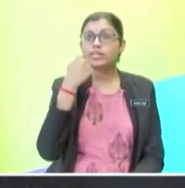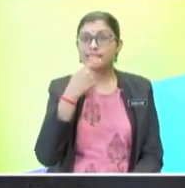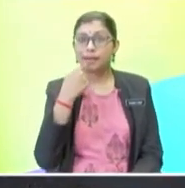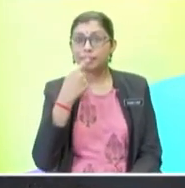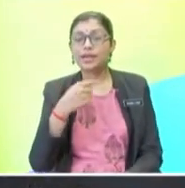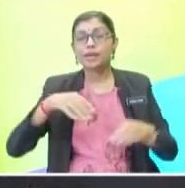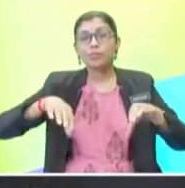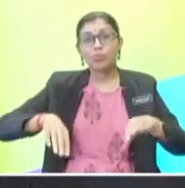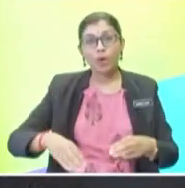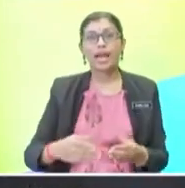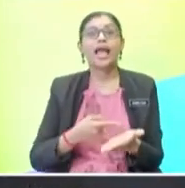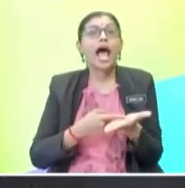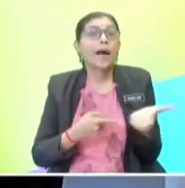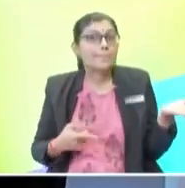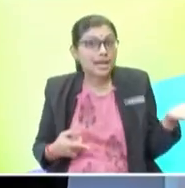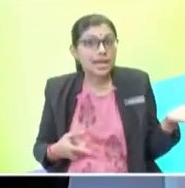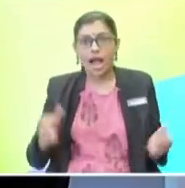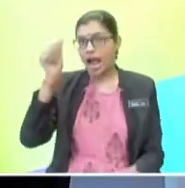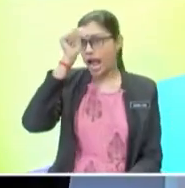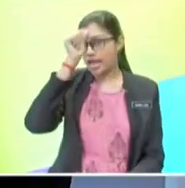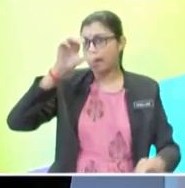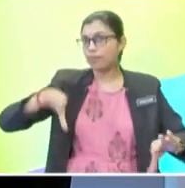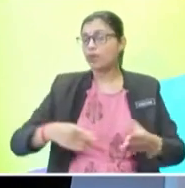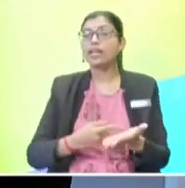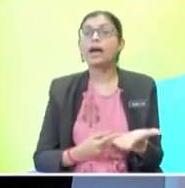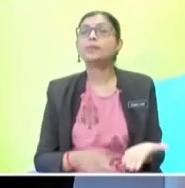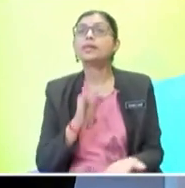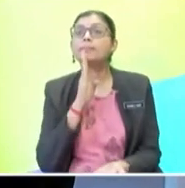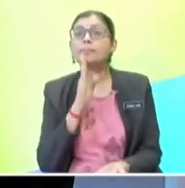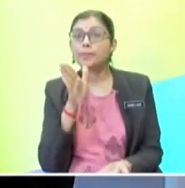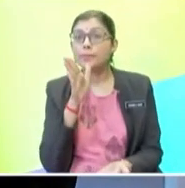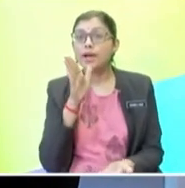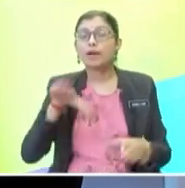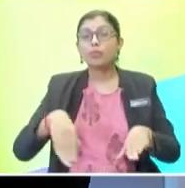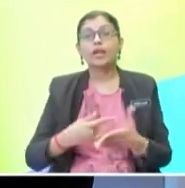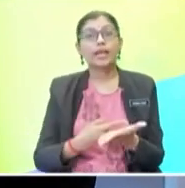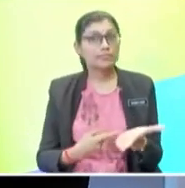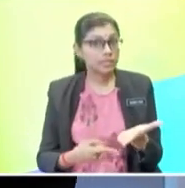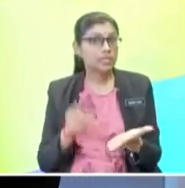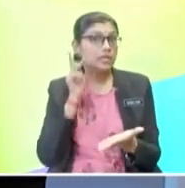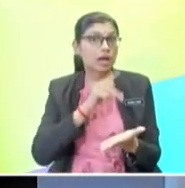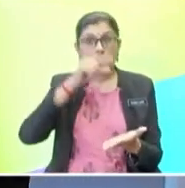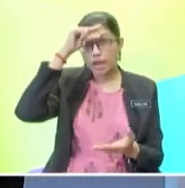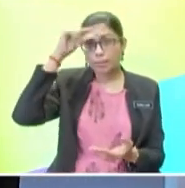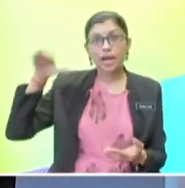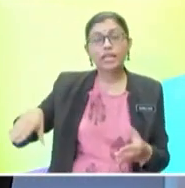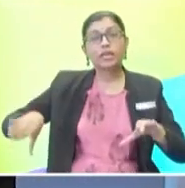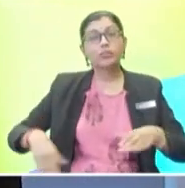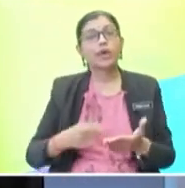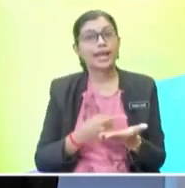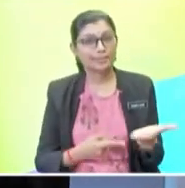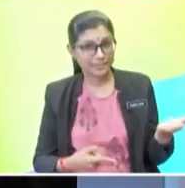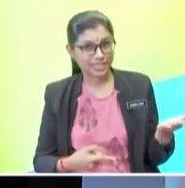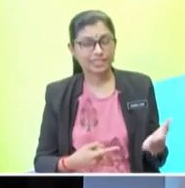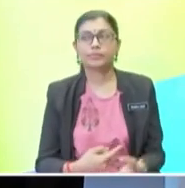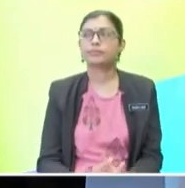selalu dijalankan di rumah, bermakna mereka tahu setiap ahli keluarga ada peranan mereka masing-masing. Apa tanggungjawab ahli keluarga yang pertama? Yang